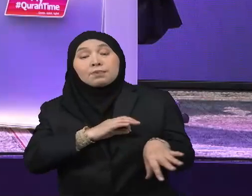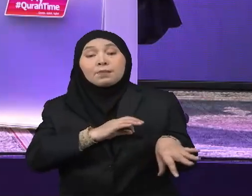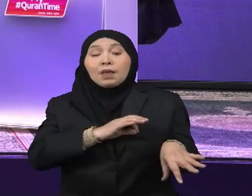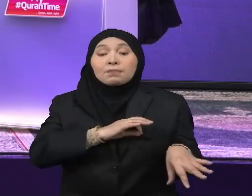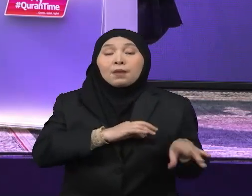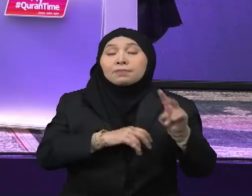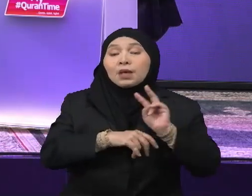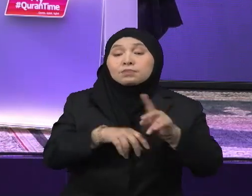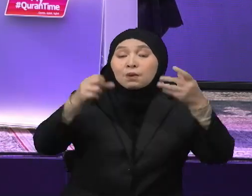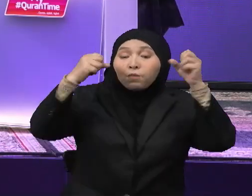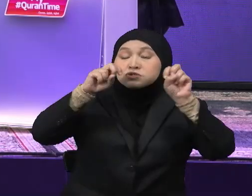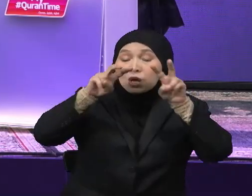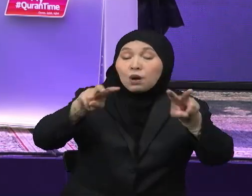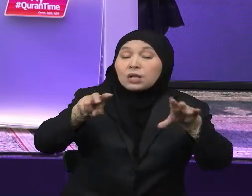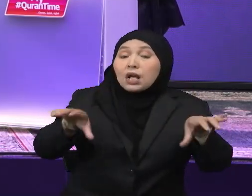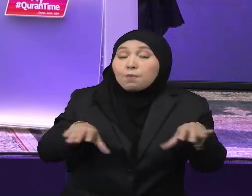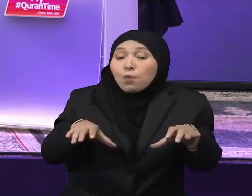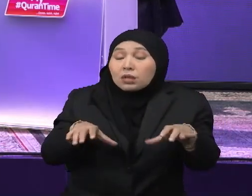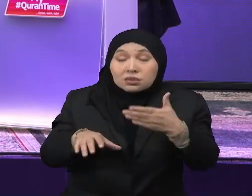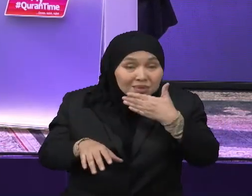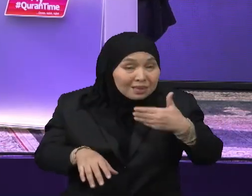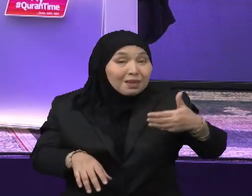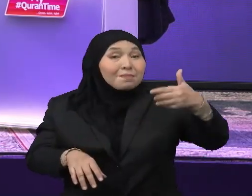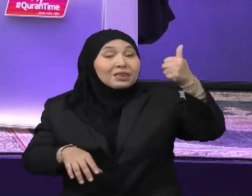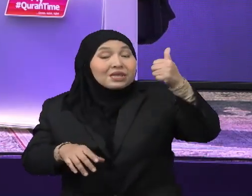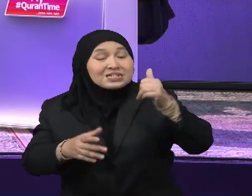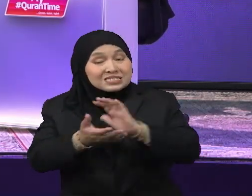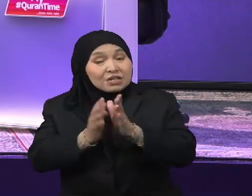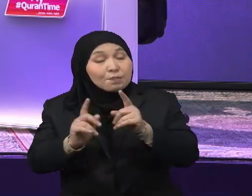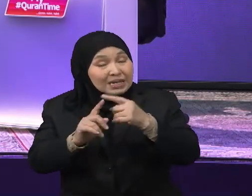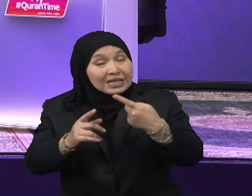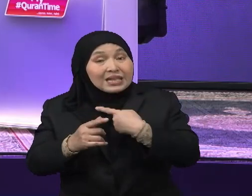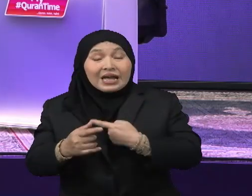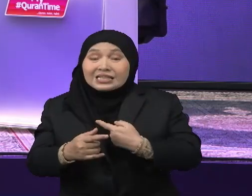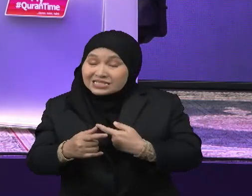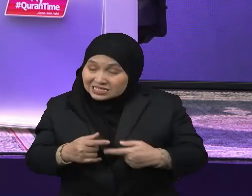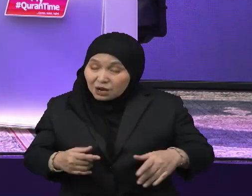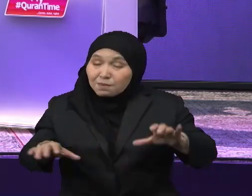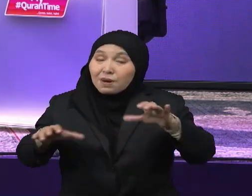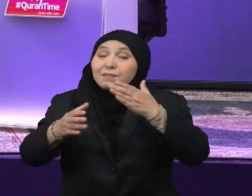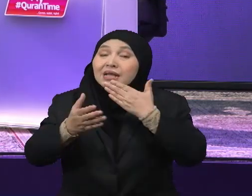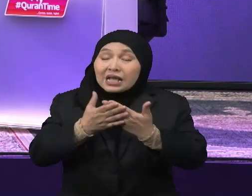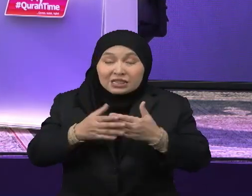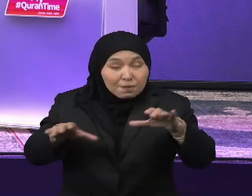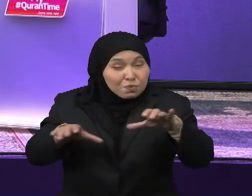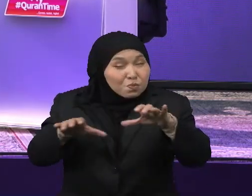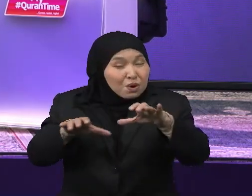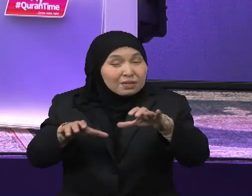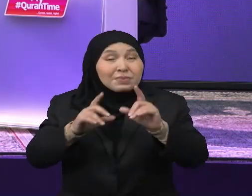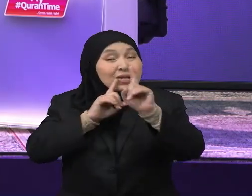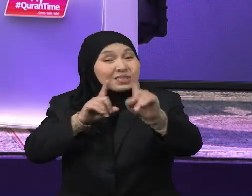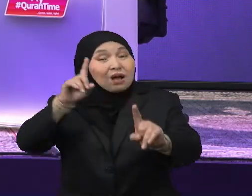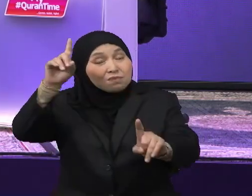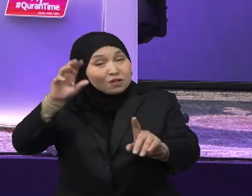jadi dia akan buat dengan sebaiknya Nah jadi Billy kita adik Ihsan di situ Ikhsan di dalam melaksanakan perintah Allah